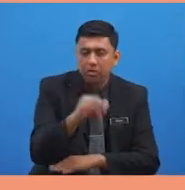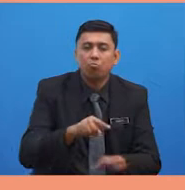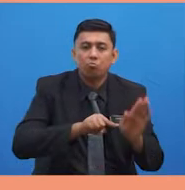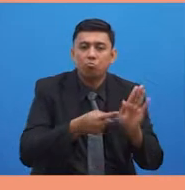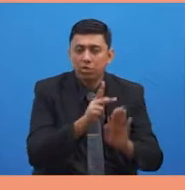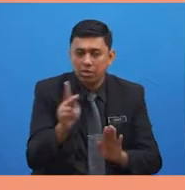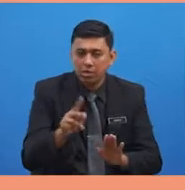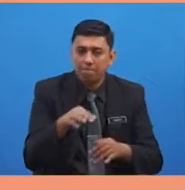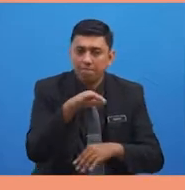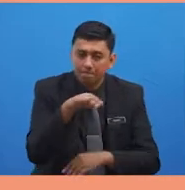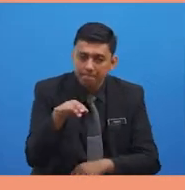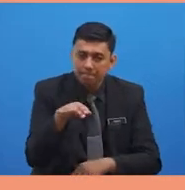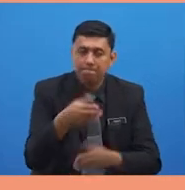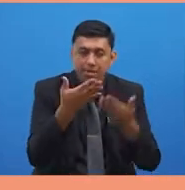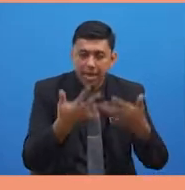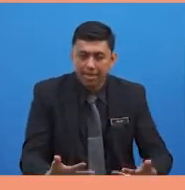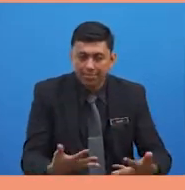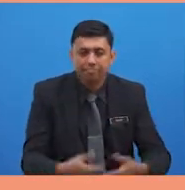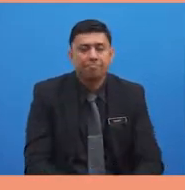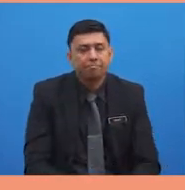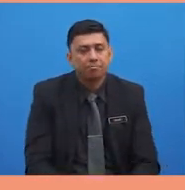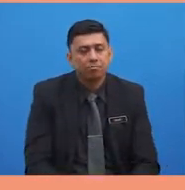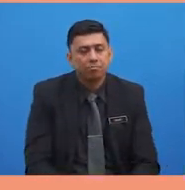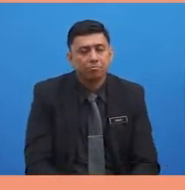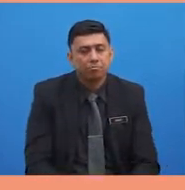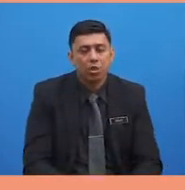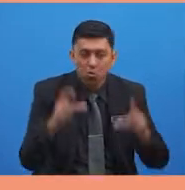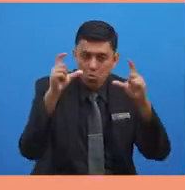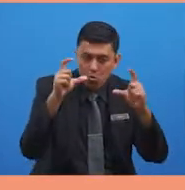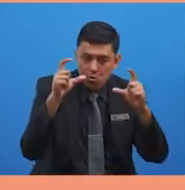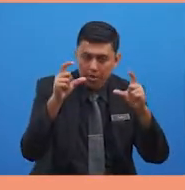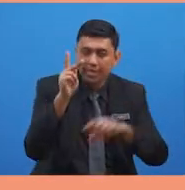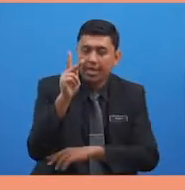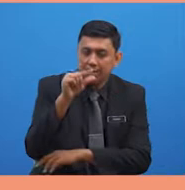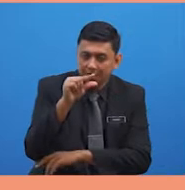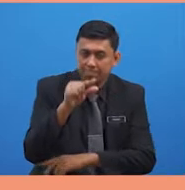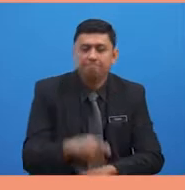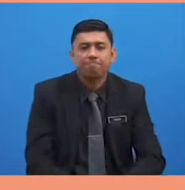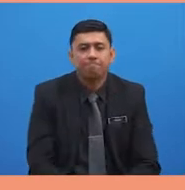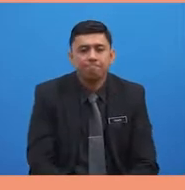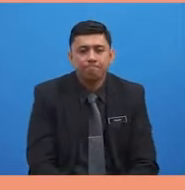dengan menaik berat dalam tanda kurung kg,